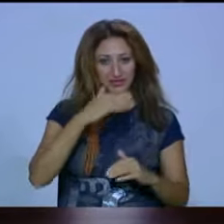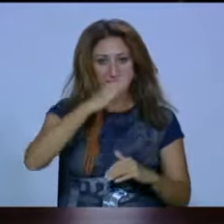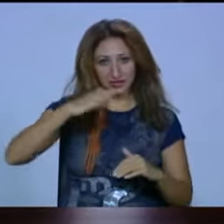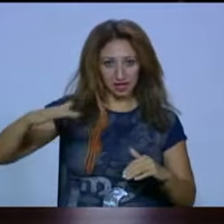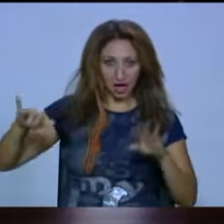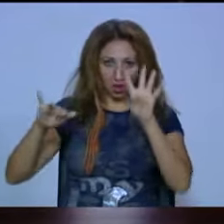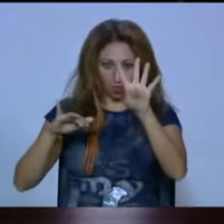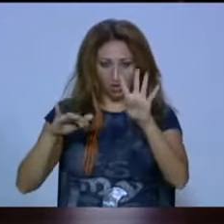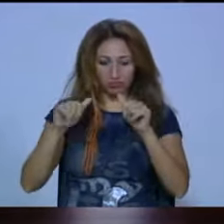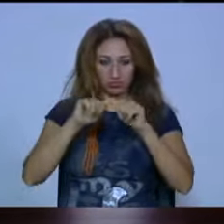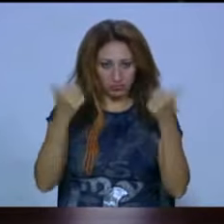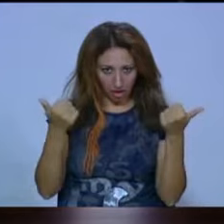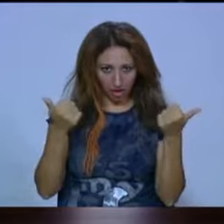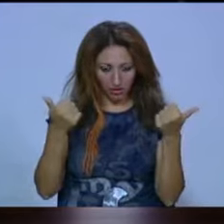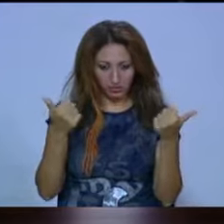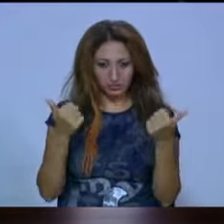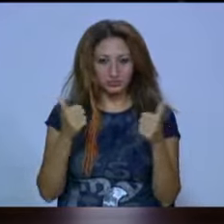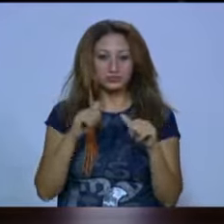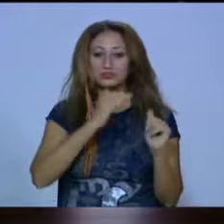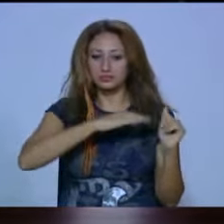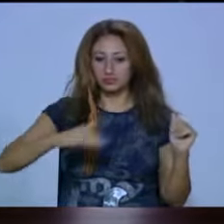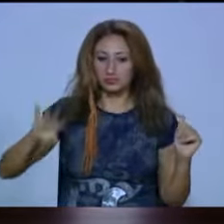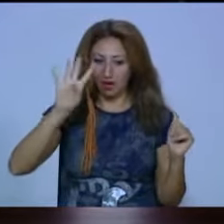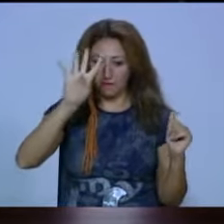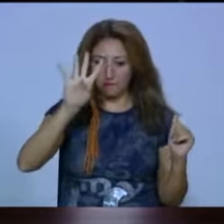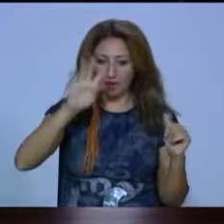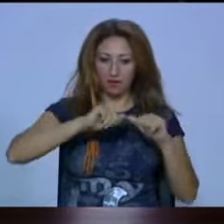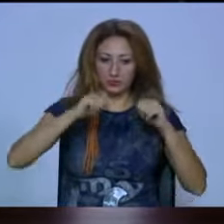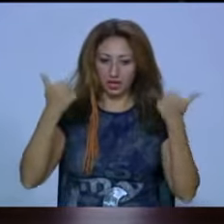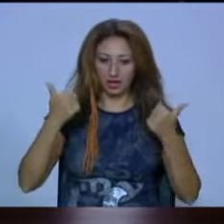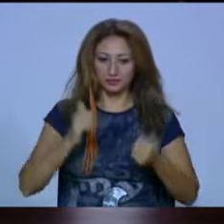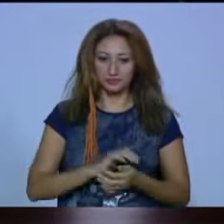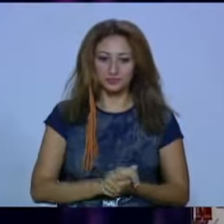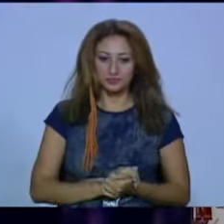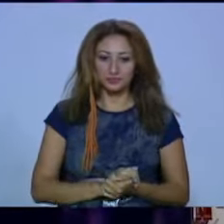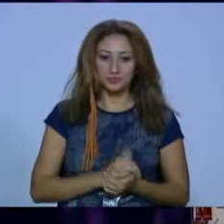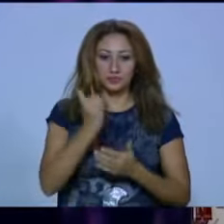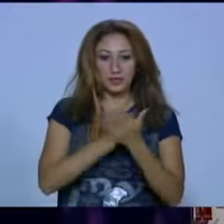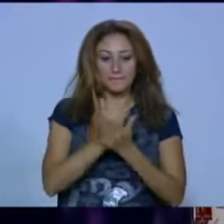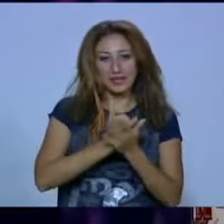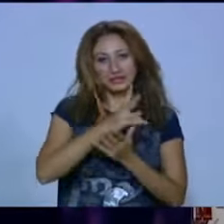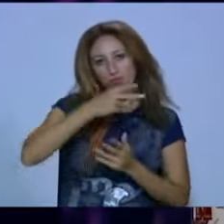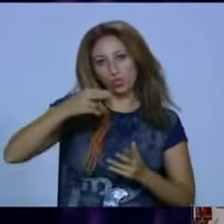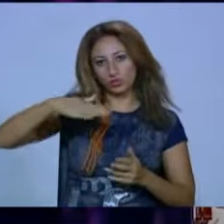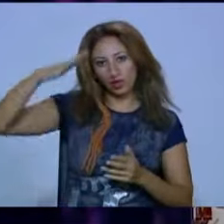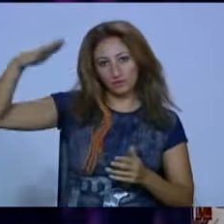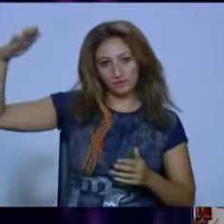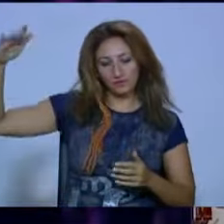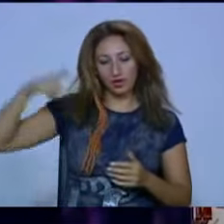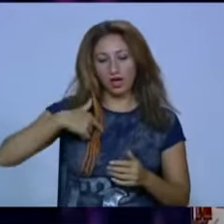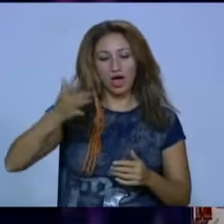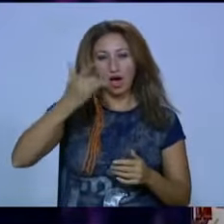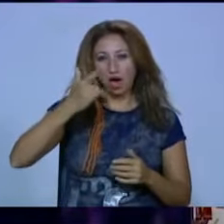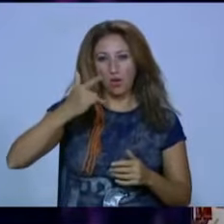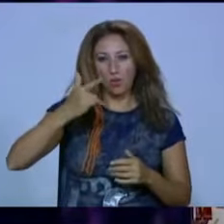حاجه زي كده؟ 4 اولاد. ايوه يا فندم، انا مطلقه وعندي 4 اولاد. اهلا وسهلا. كلهم في مراحل تعليميه، وعندي اخويا